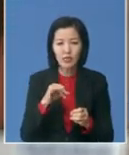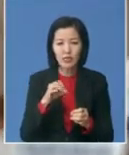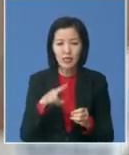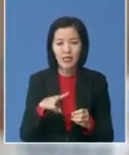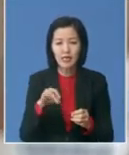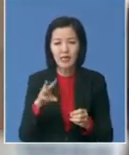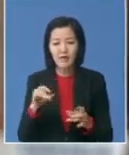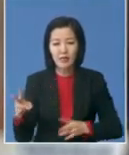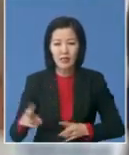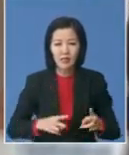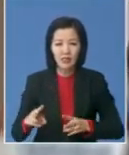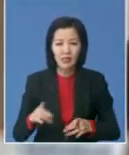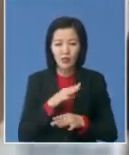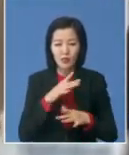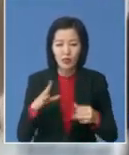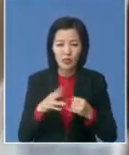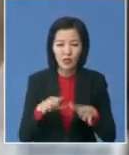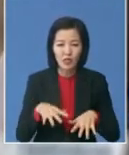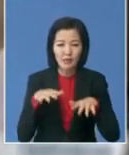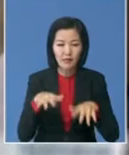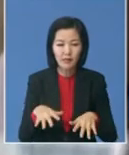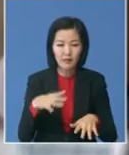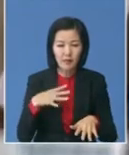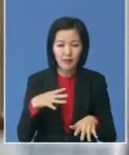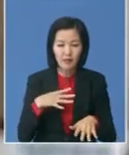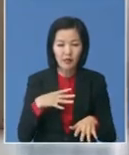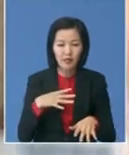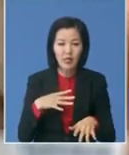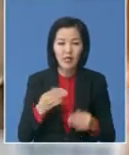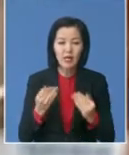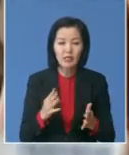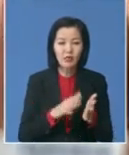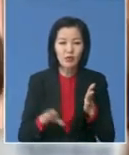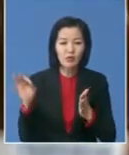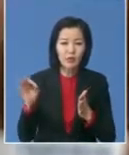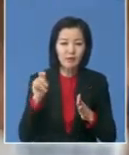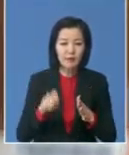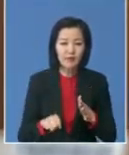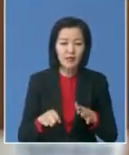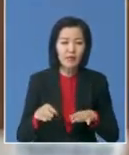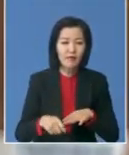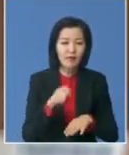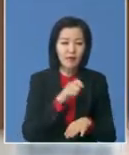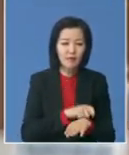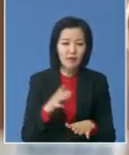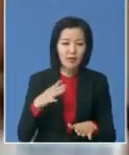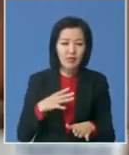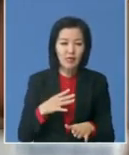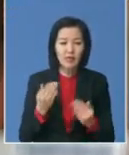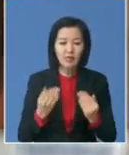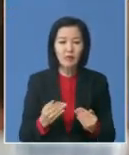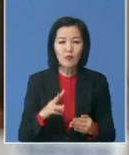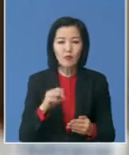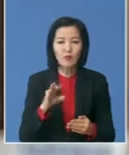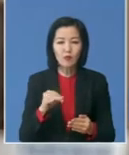тобы біраз жерді басып алған болатын. 3 жыл бұрын содырлар қарамағындағы аумақ 90 мың шаршы шақырымға дейін жететін. Сонымен қатар биыл Мосул қаласы